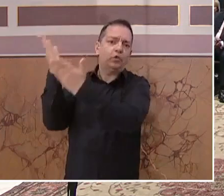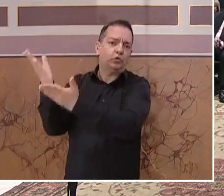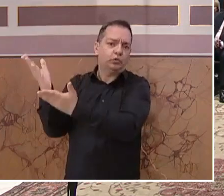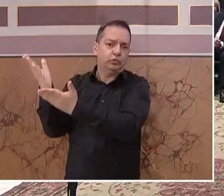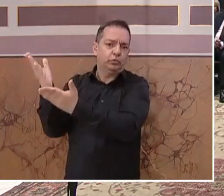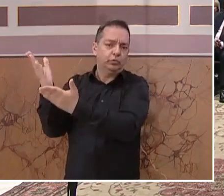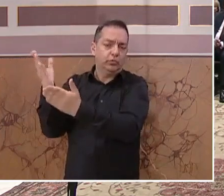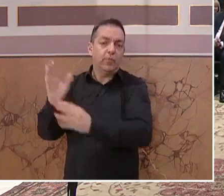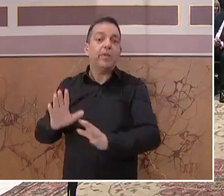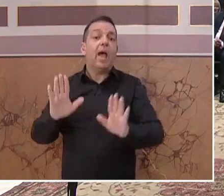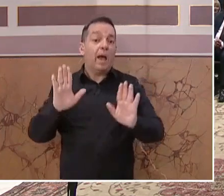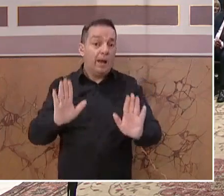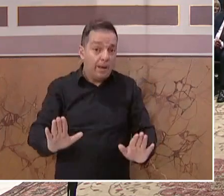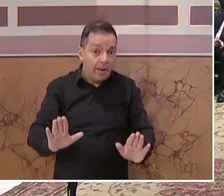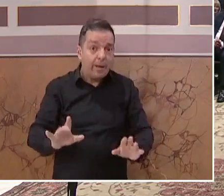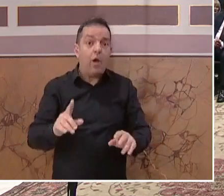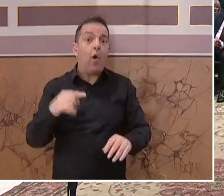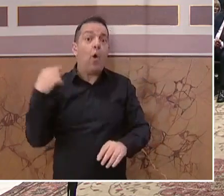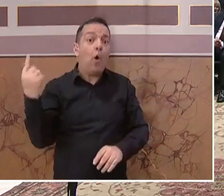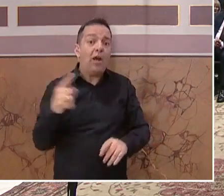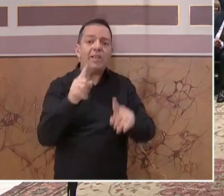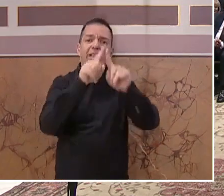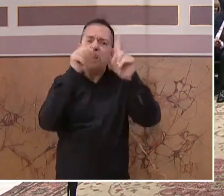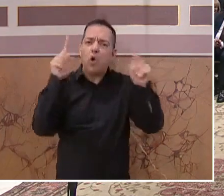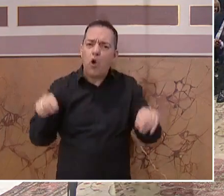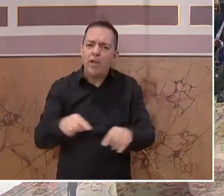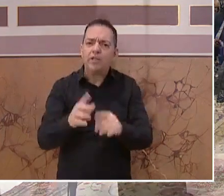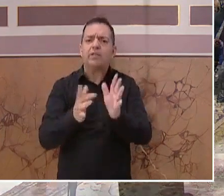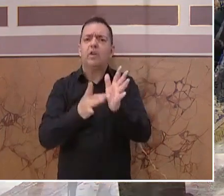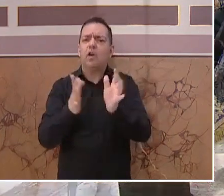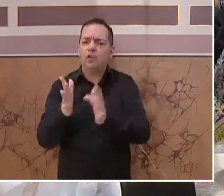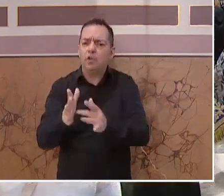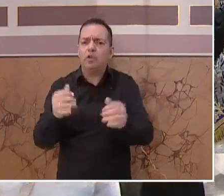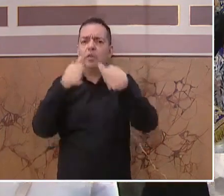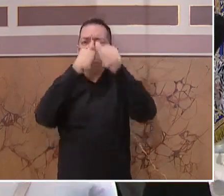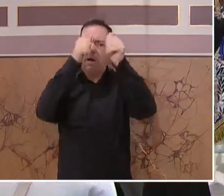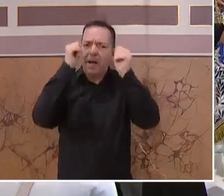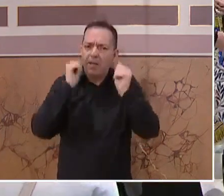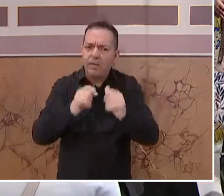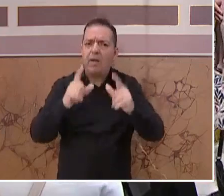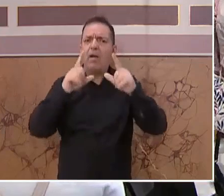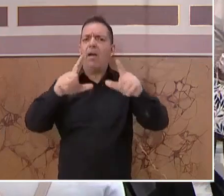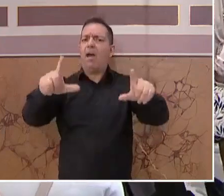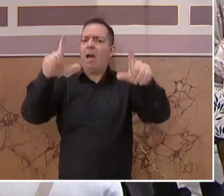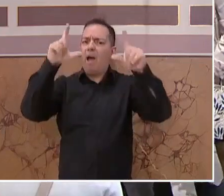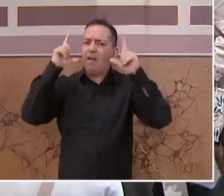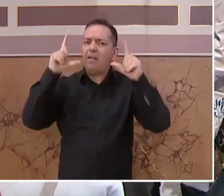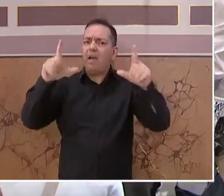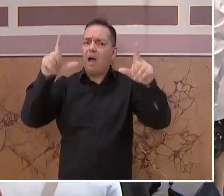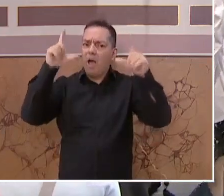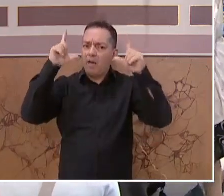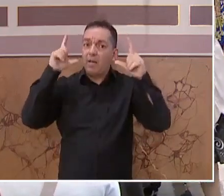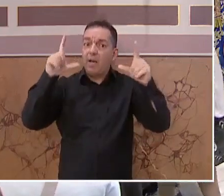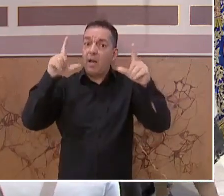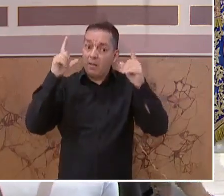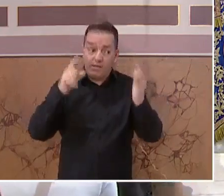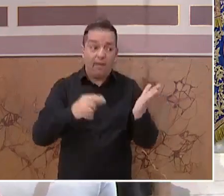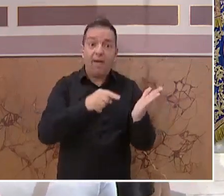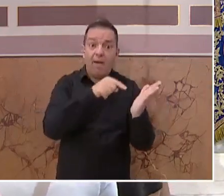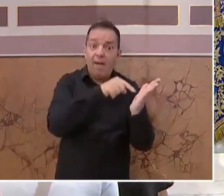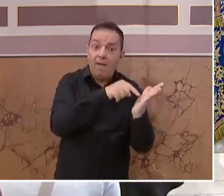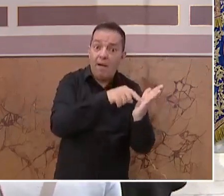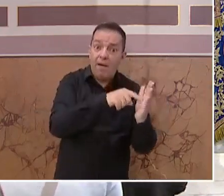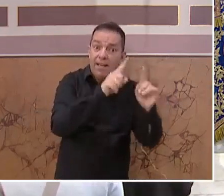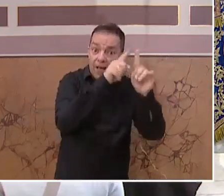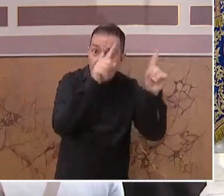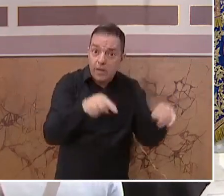Έτσι όλες οι εικόνες του Χριστού, της Παναγίας και των Αγίων είναι ιερές